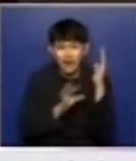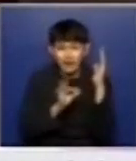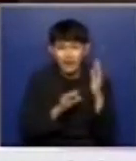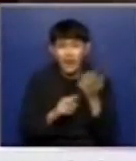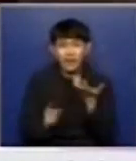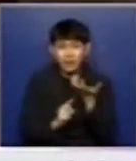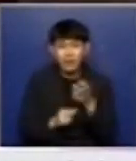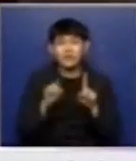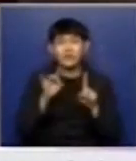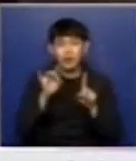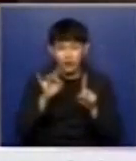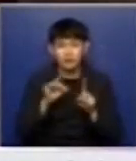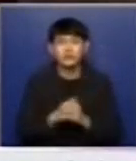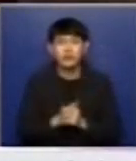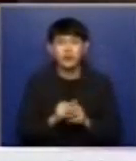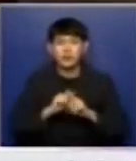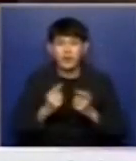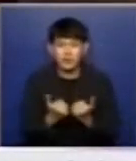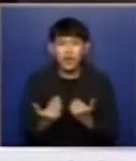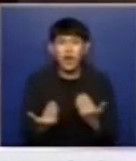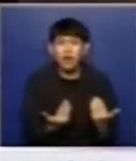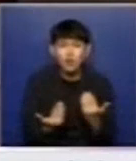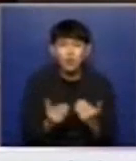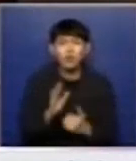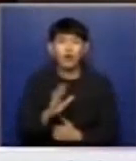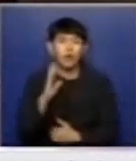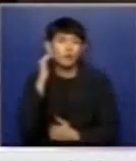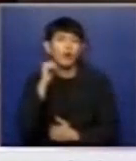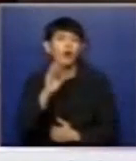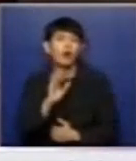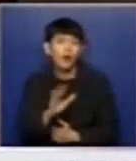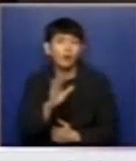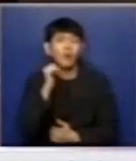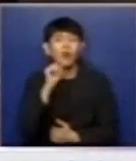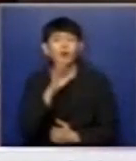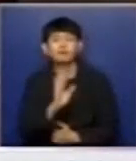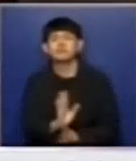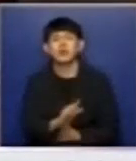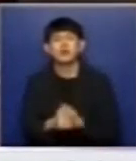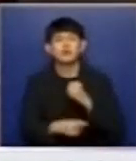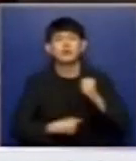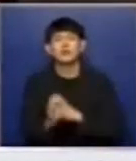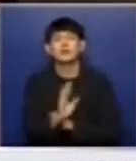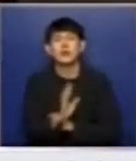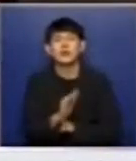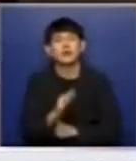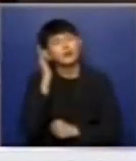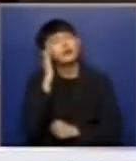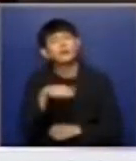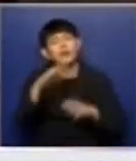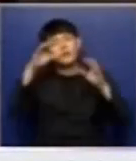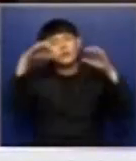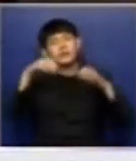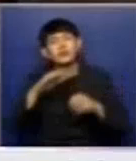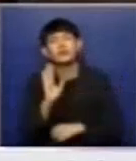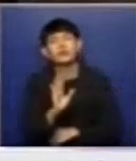วันนี้ลูกของท่านพ่อของท่านพ่อบอกว่าลูกไม่ต้องไปนาหรอกลูกนอนเถอะฝนตก